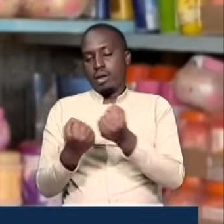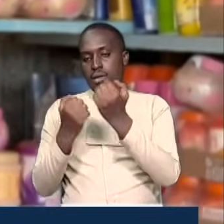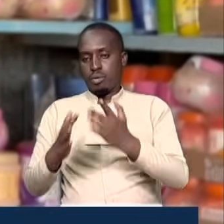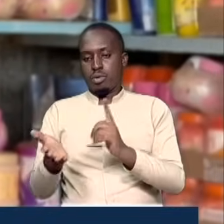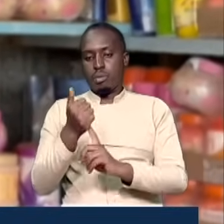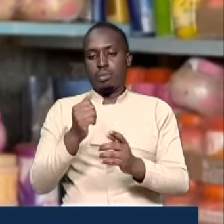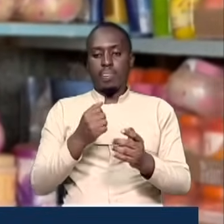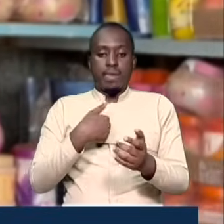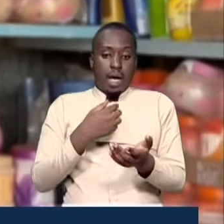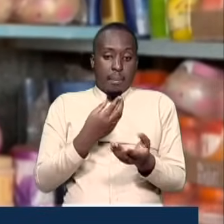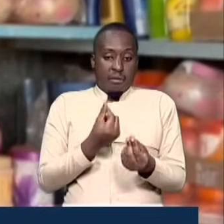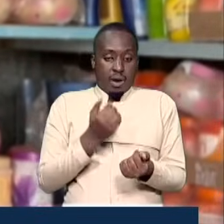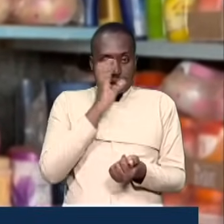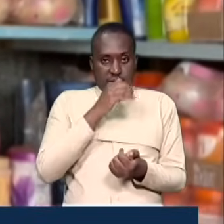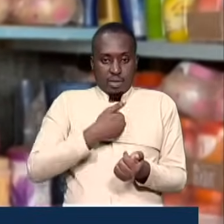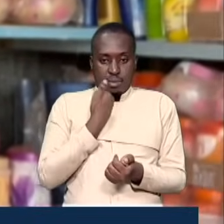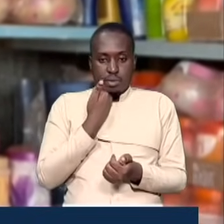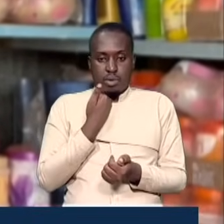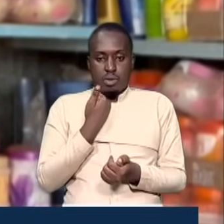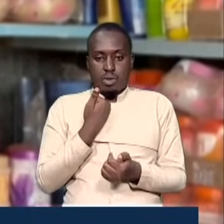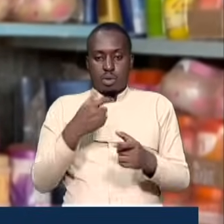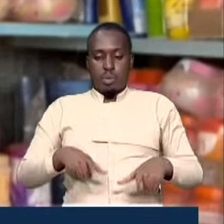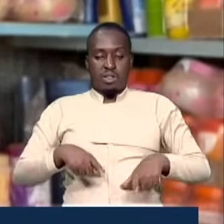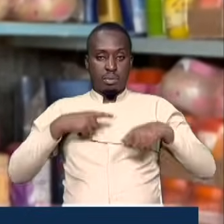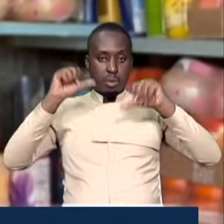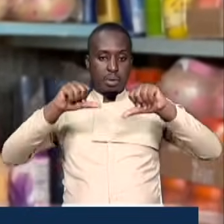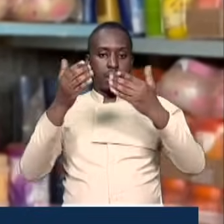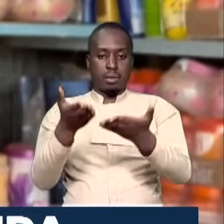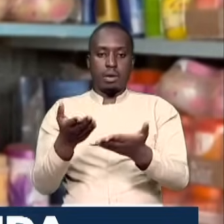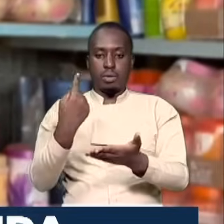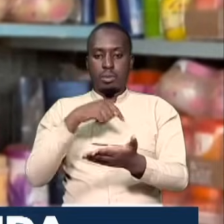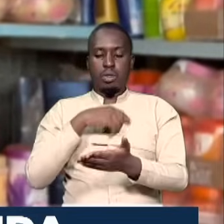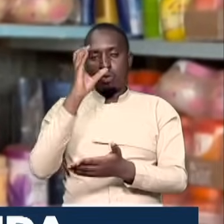narayishatsemo ntagira bitewe n'ubuzima bubi bwari buhari,